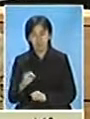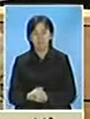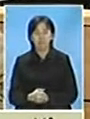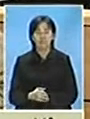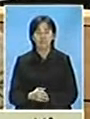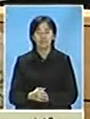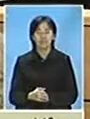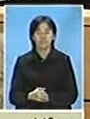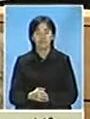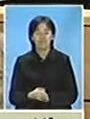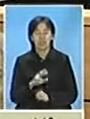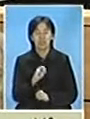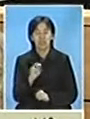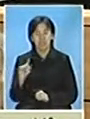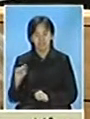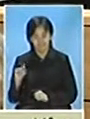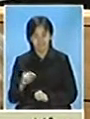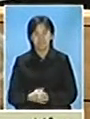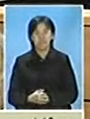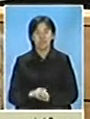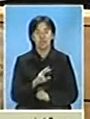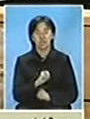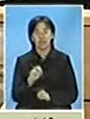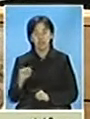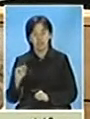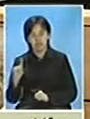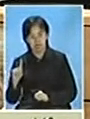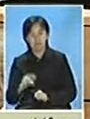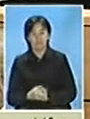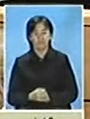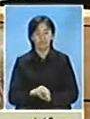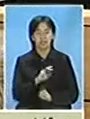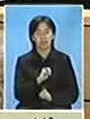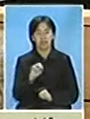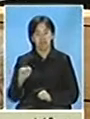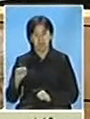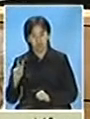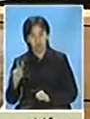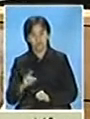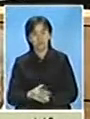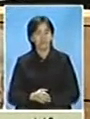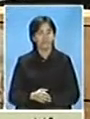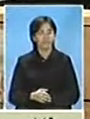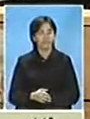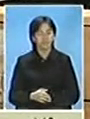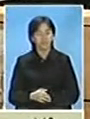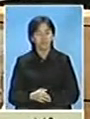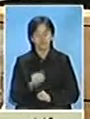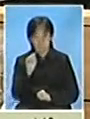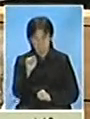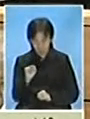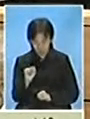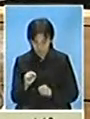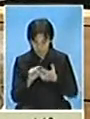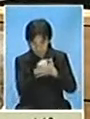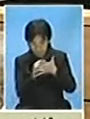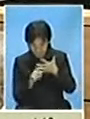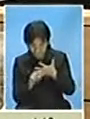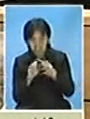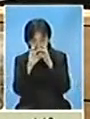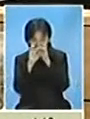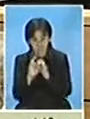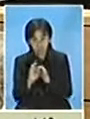ประธานมาตรา20มาตรา21มาตรา22นะครับซึ่งเป็นเกี่ยวข้องกันตรงนี้นะครับ